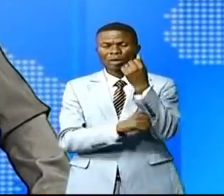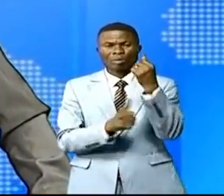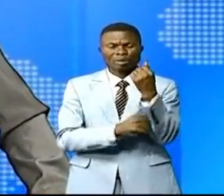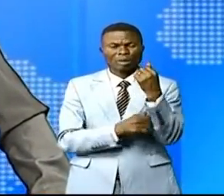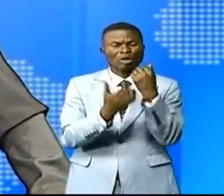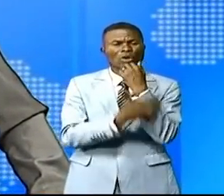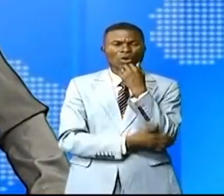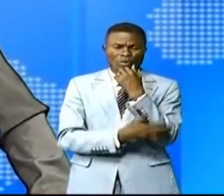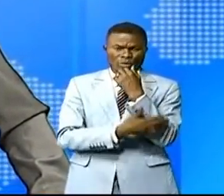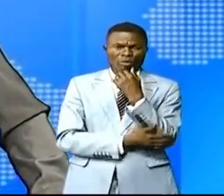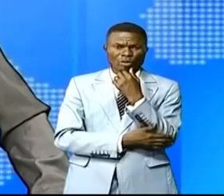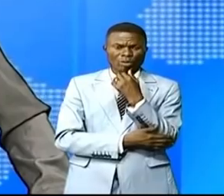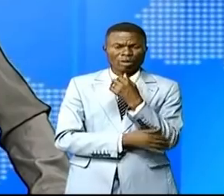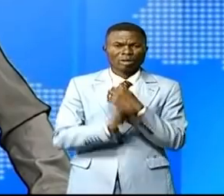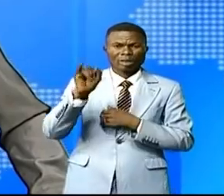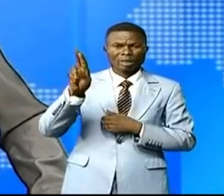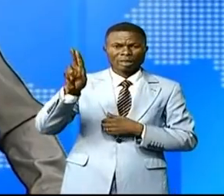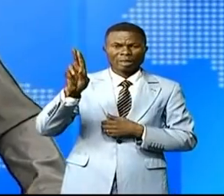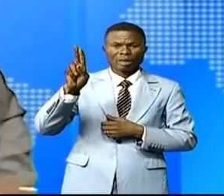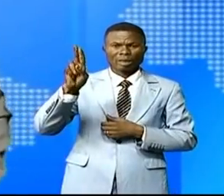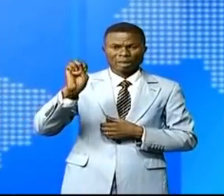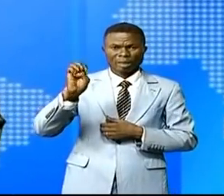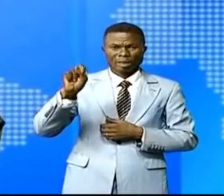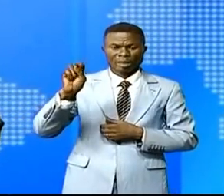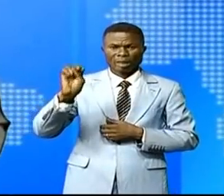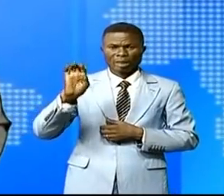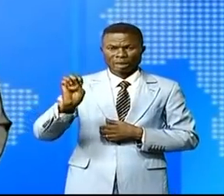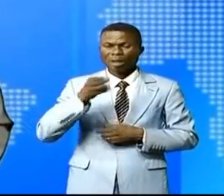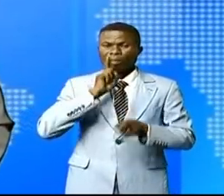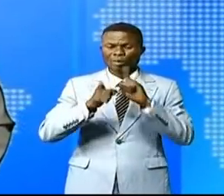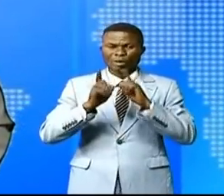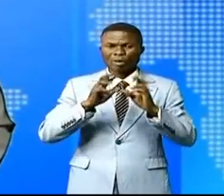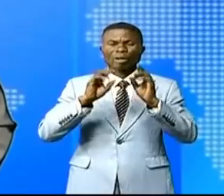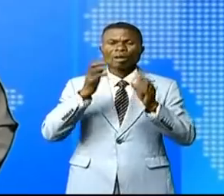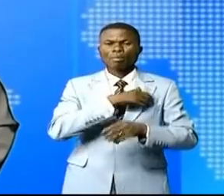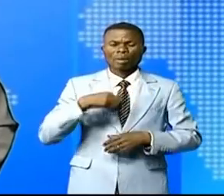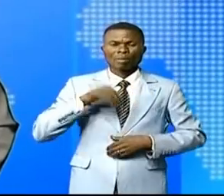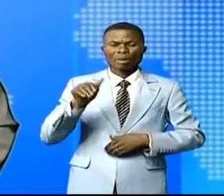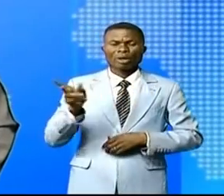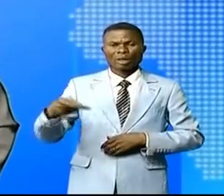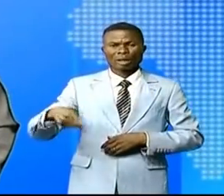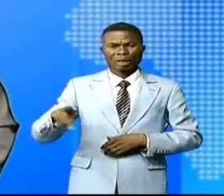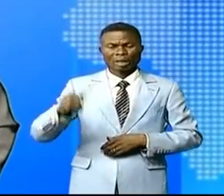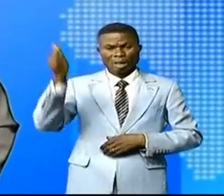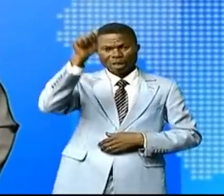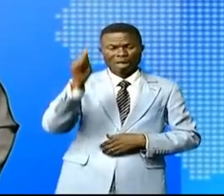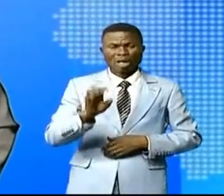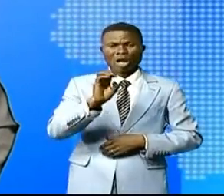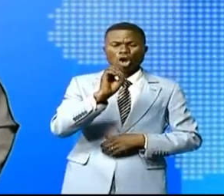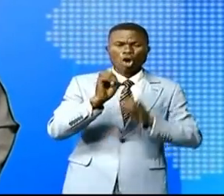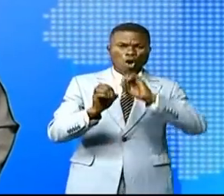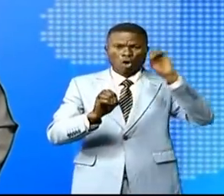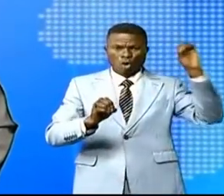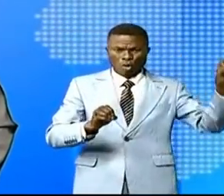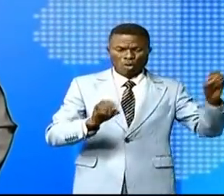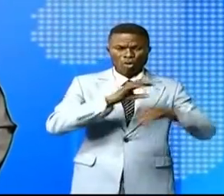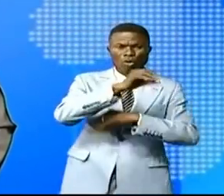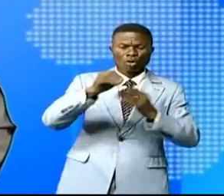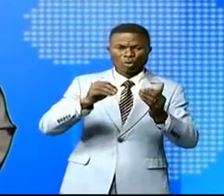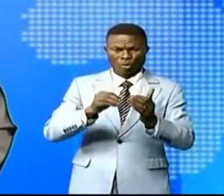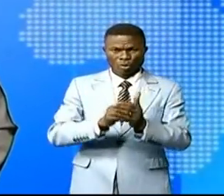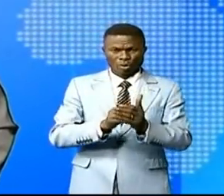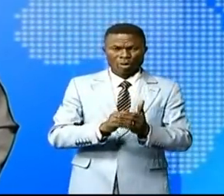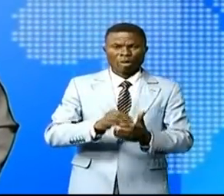vulnérables, Irène Sambo, a eu des entretiens avec la directrice régionale pour l'Afrique de l'Ouest et centrale de